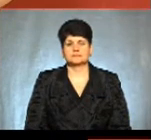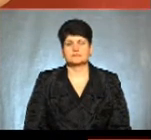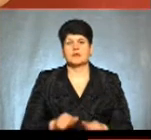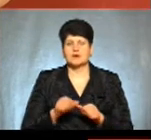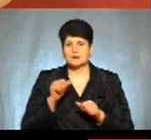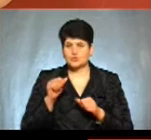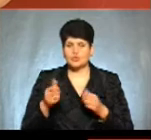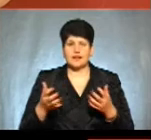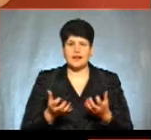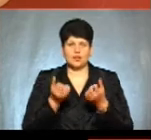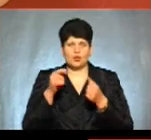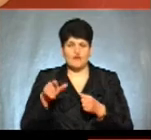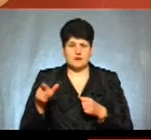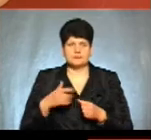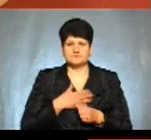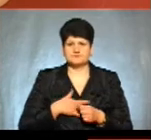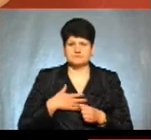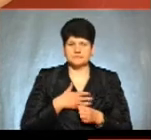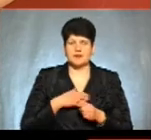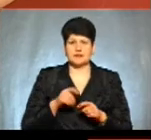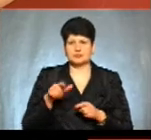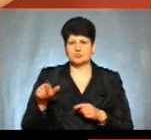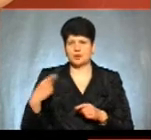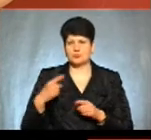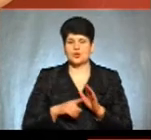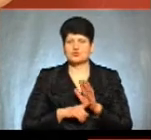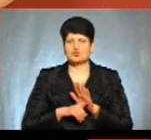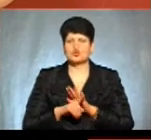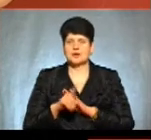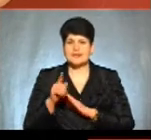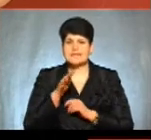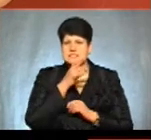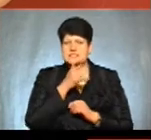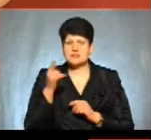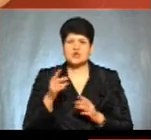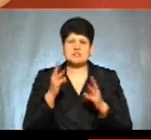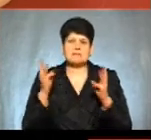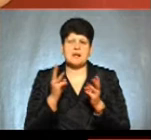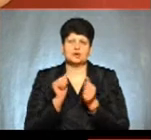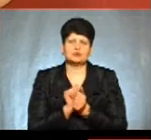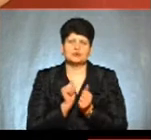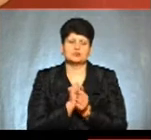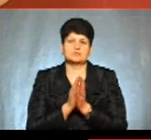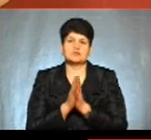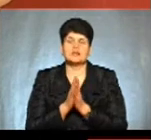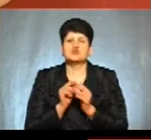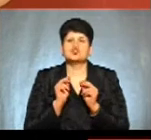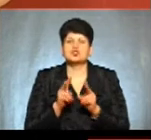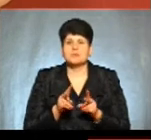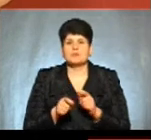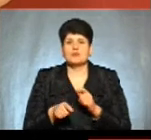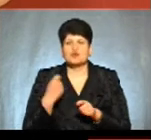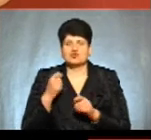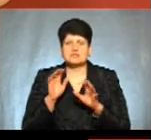Окрім того, рятувальники б'ють на сполох. Мешканці області розпочали сезон спалювання сухостою, чим в першу чергу